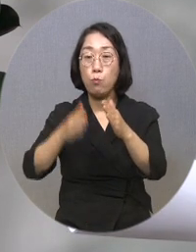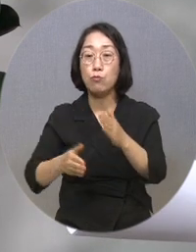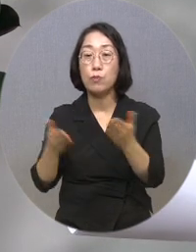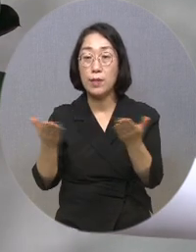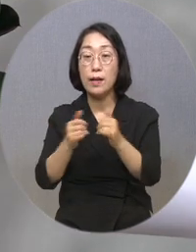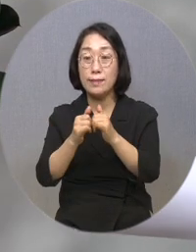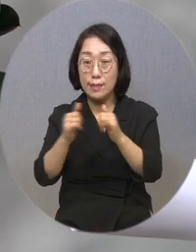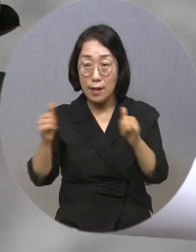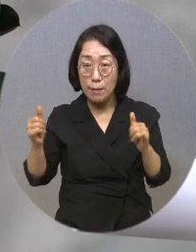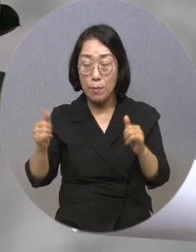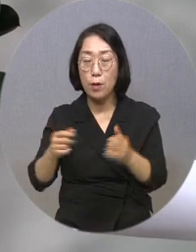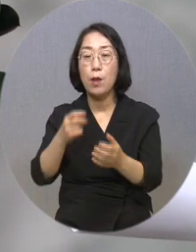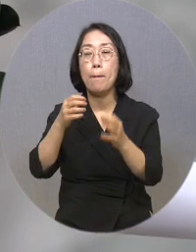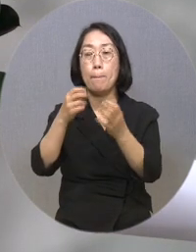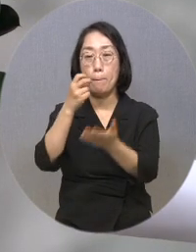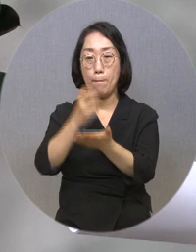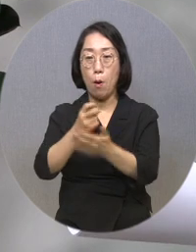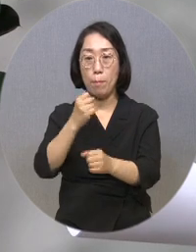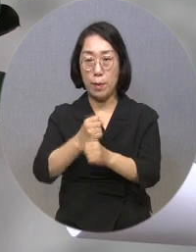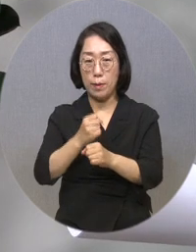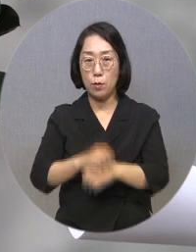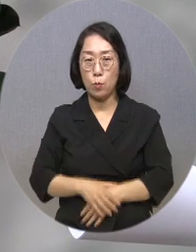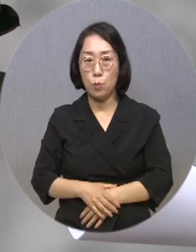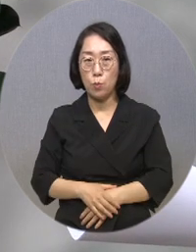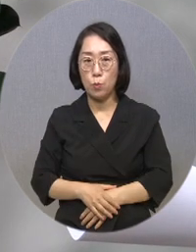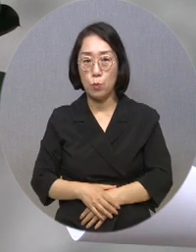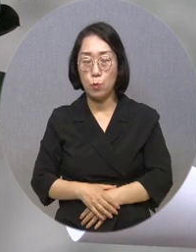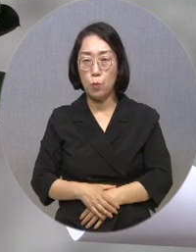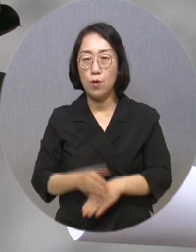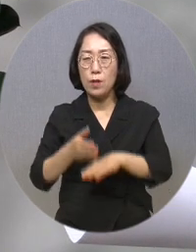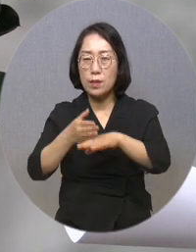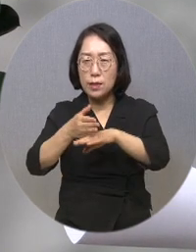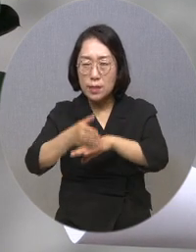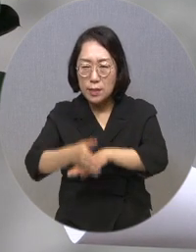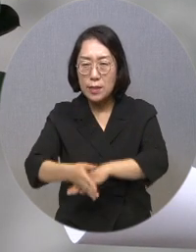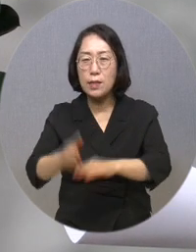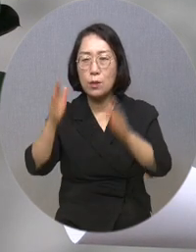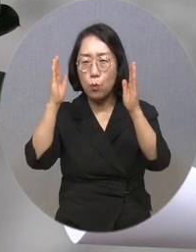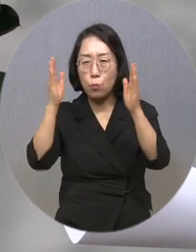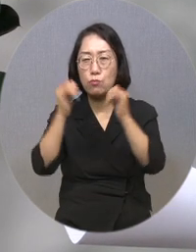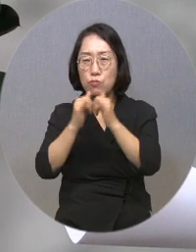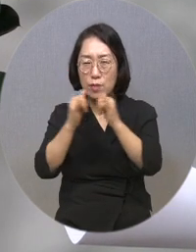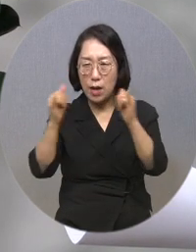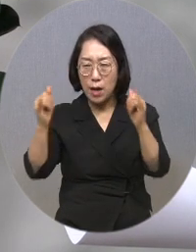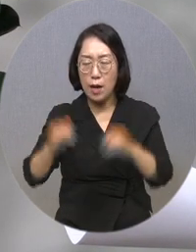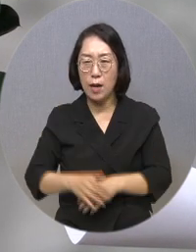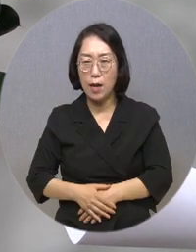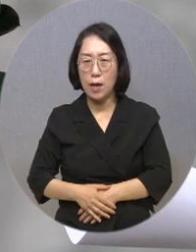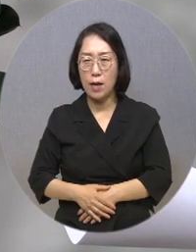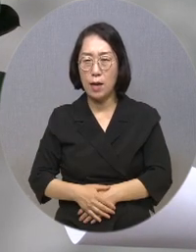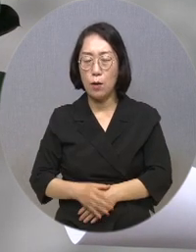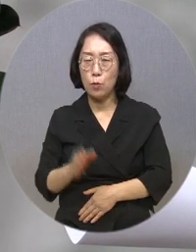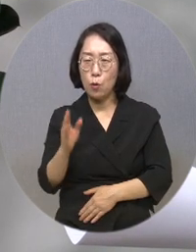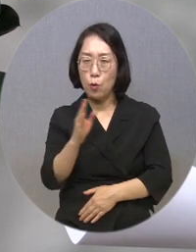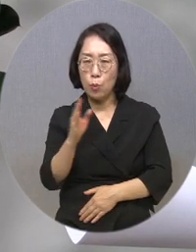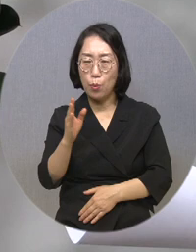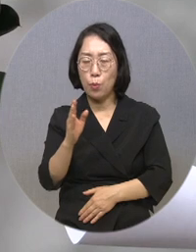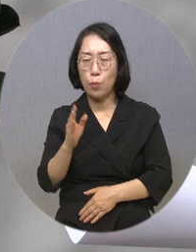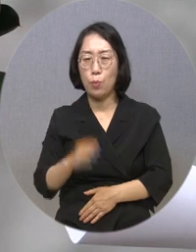네. 특히 그 느린 학습자라고 네. 경계선 지능인이라고 있습니다.